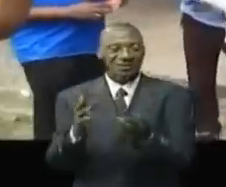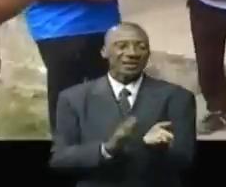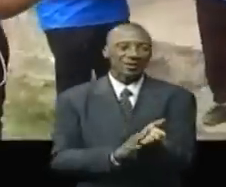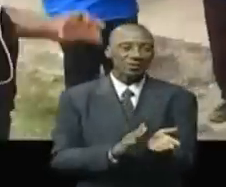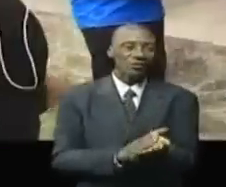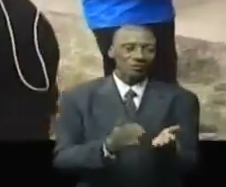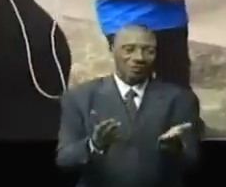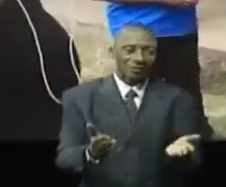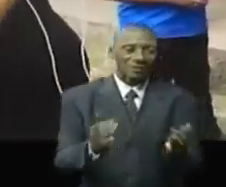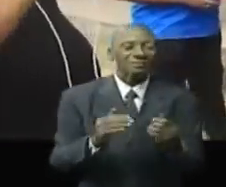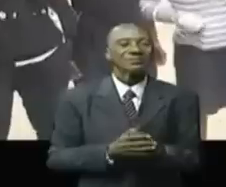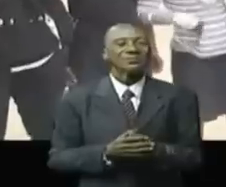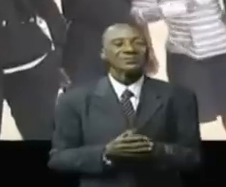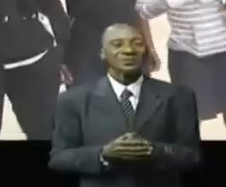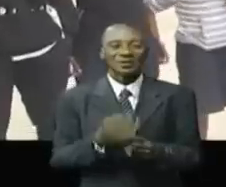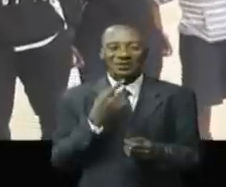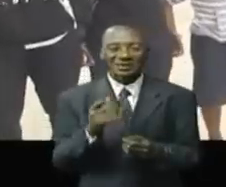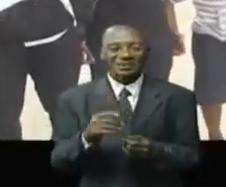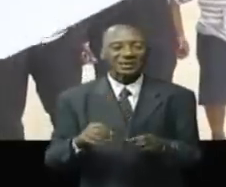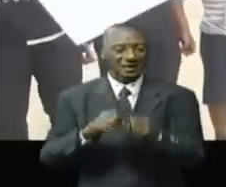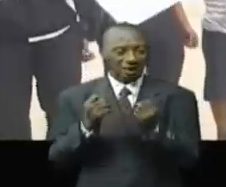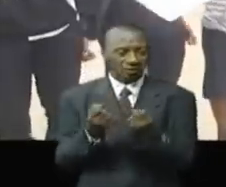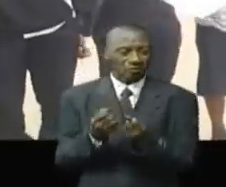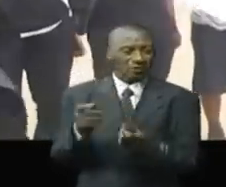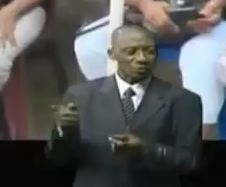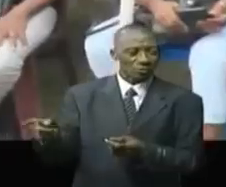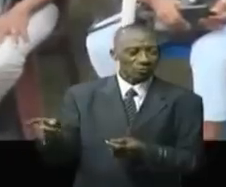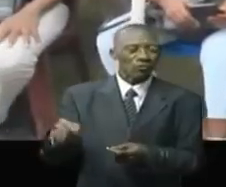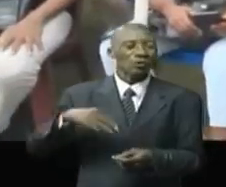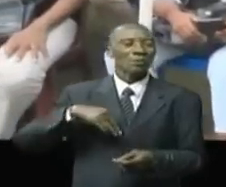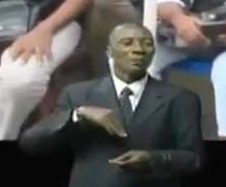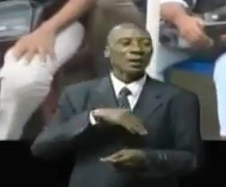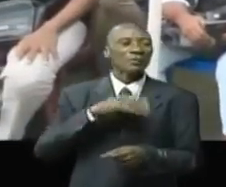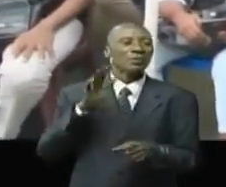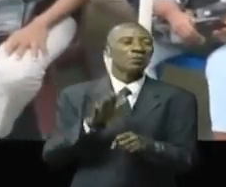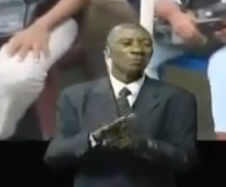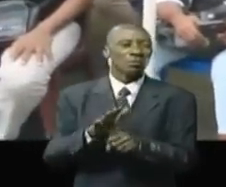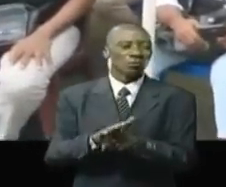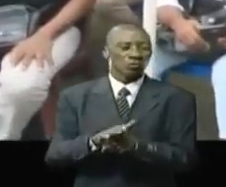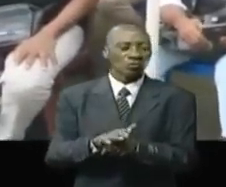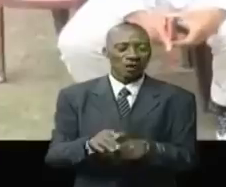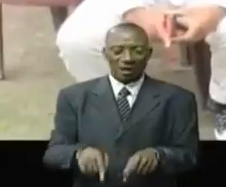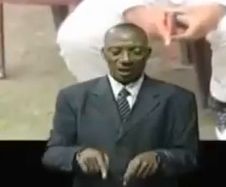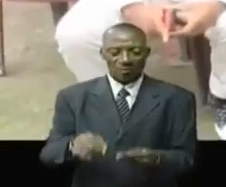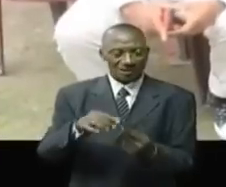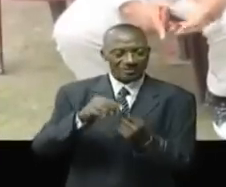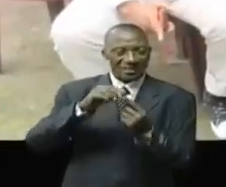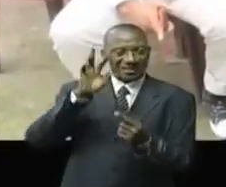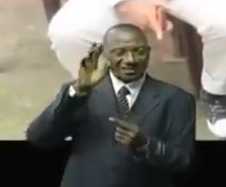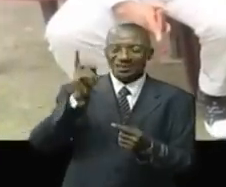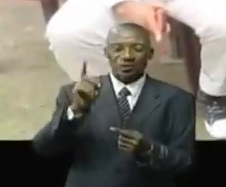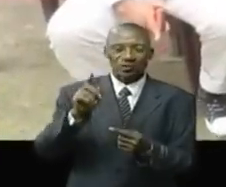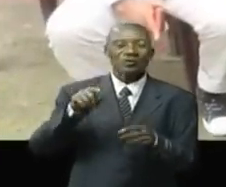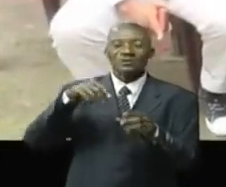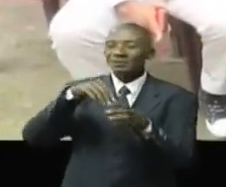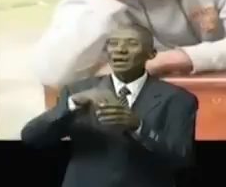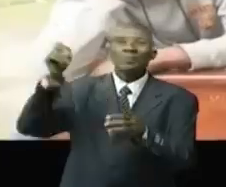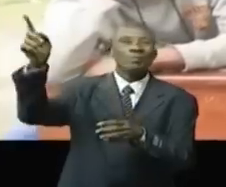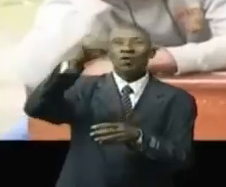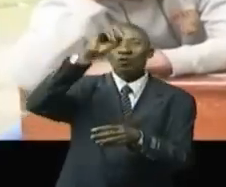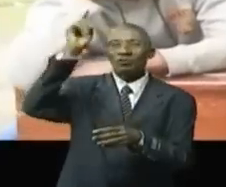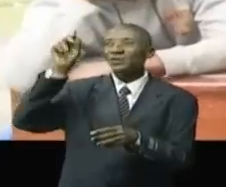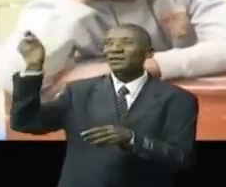tout en précisant que cette association compte plusieurs membres, non seulement à Kinshasa, mais aussi à travers le monde. Les élèves,